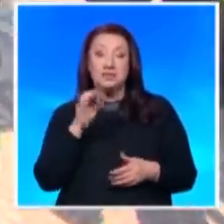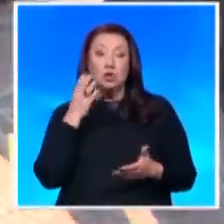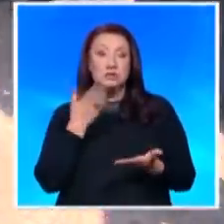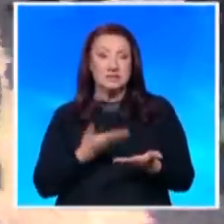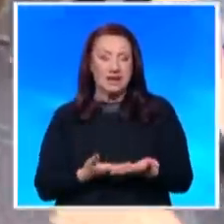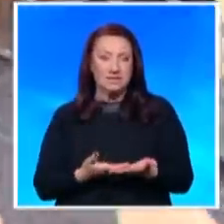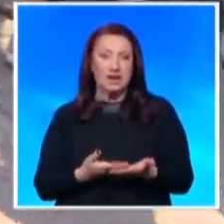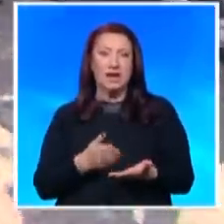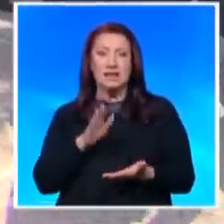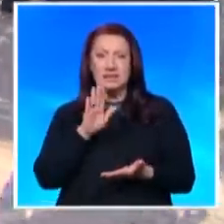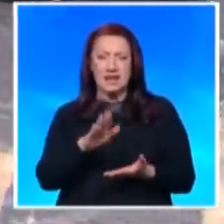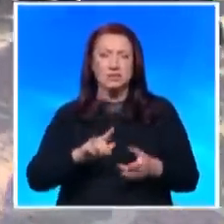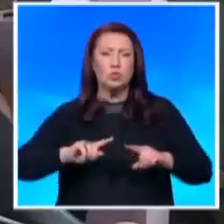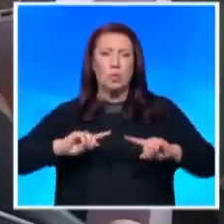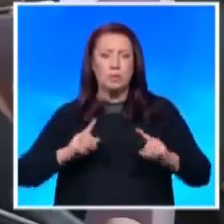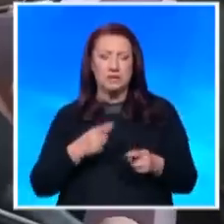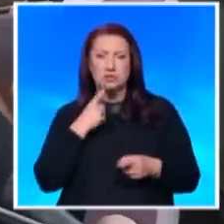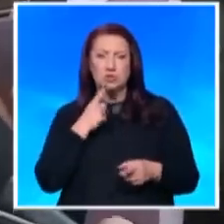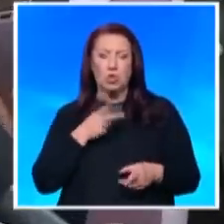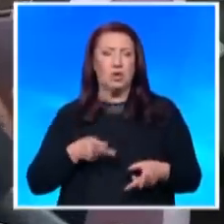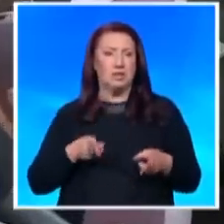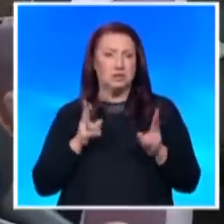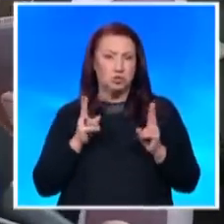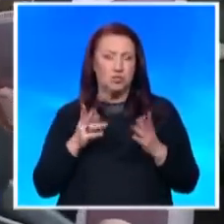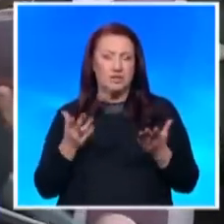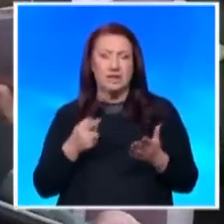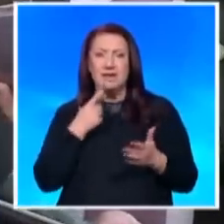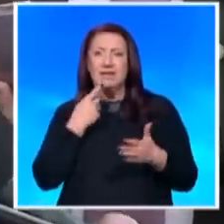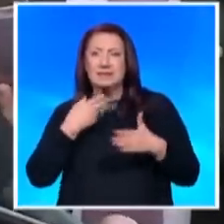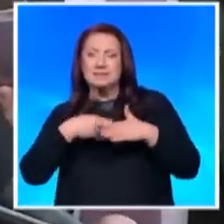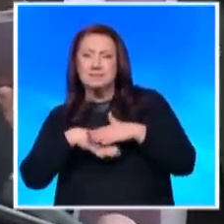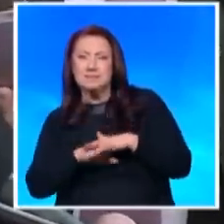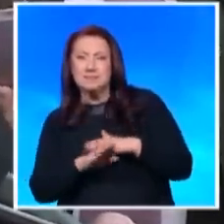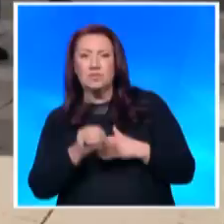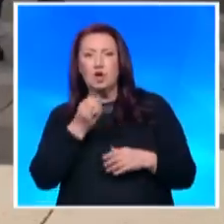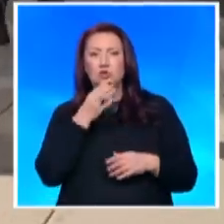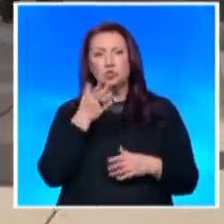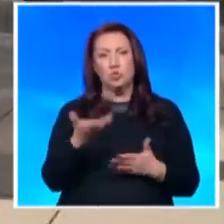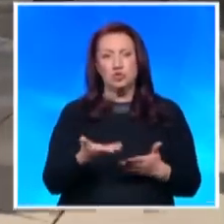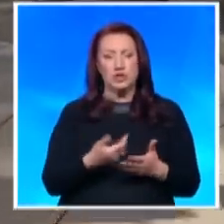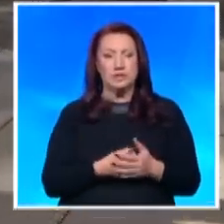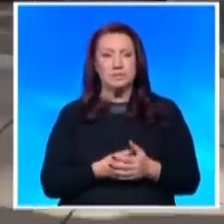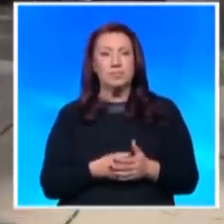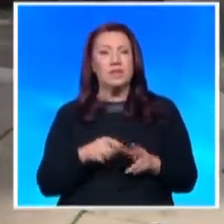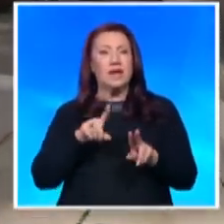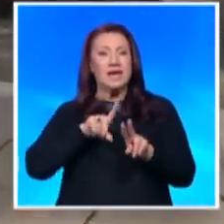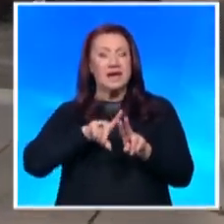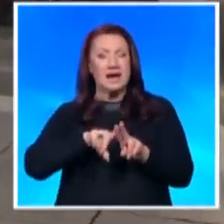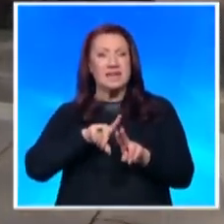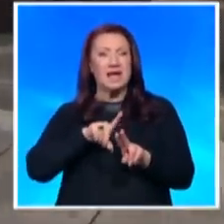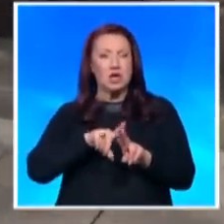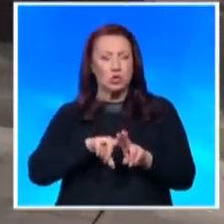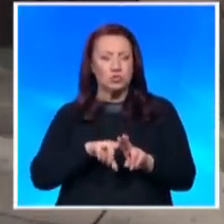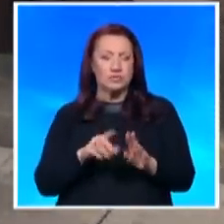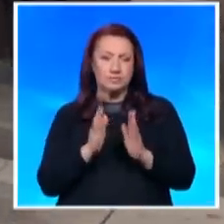гласуване, да не се замете буквално случая с така наречения атентат. Илияна Йотова призова още